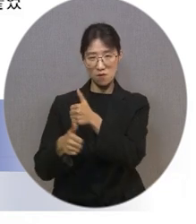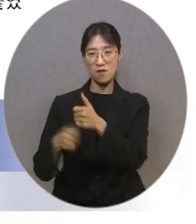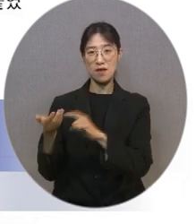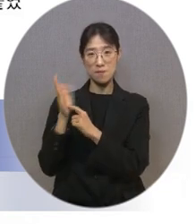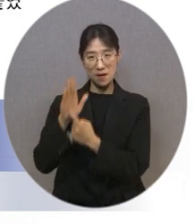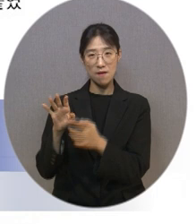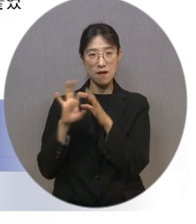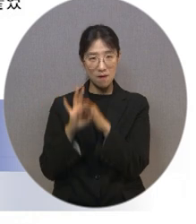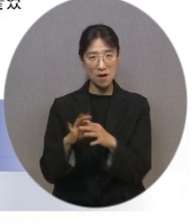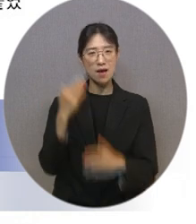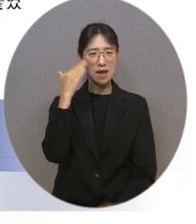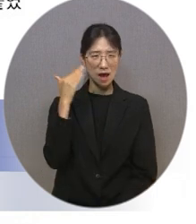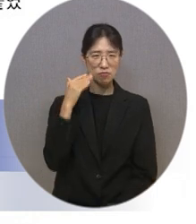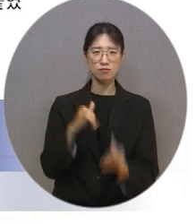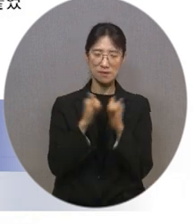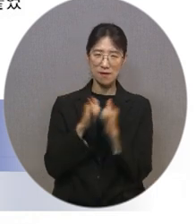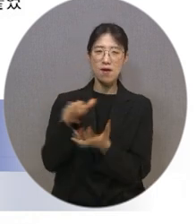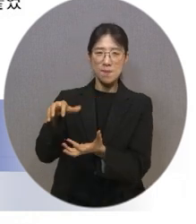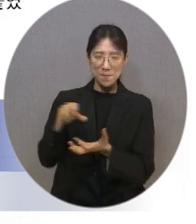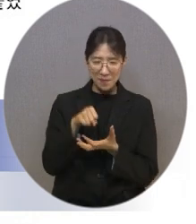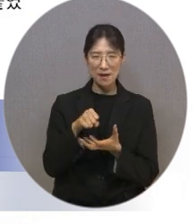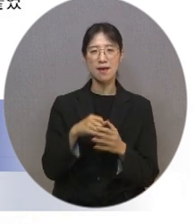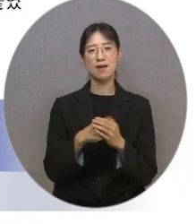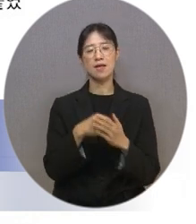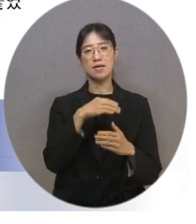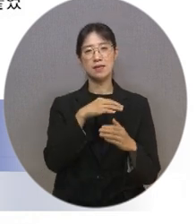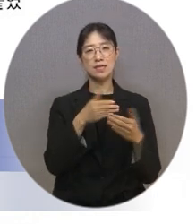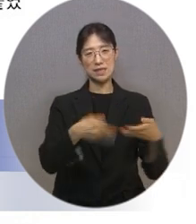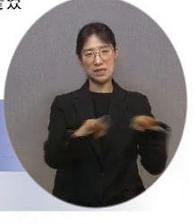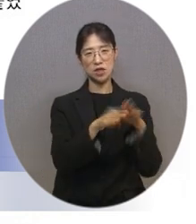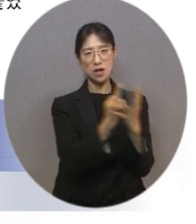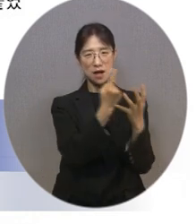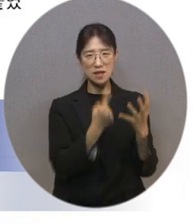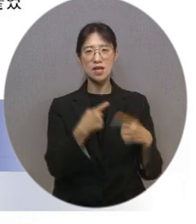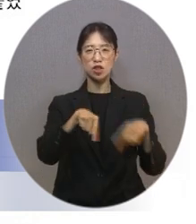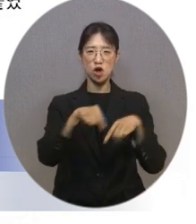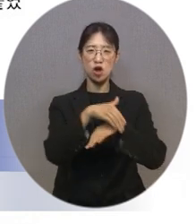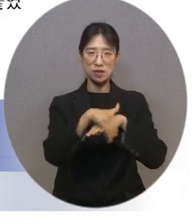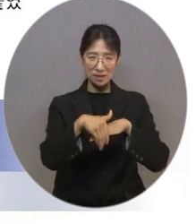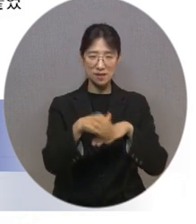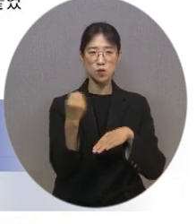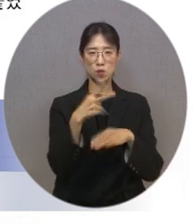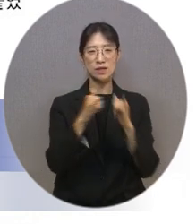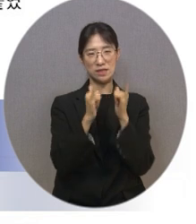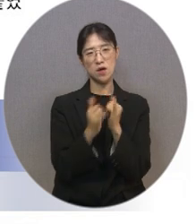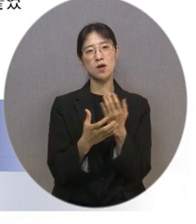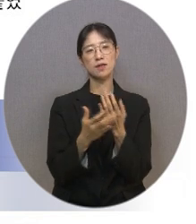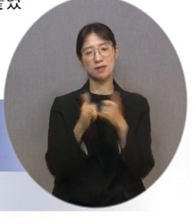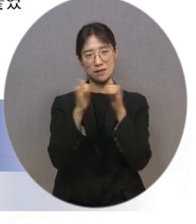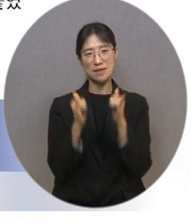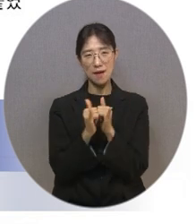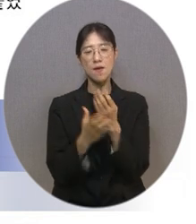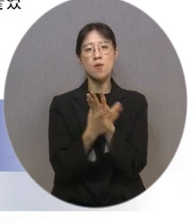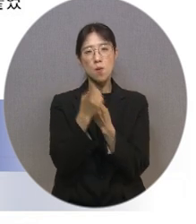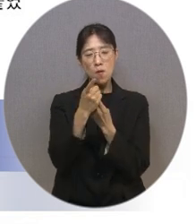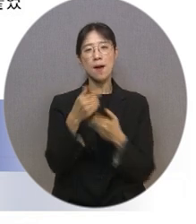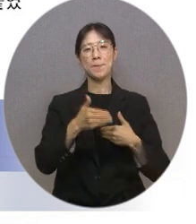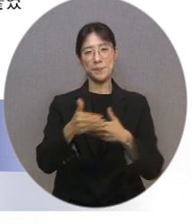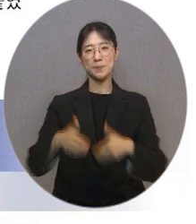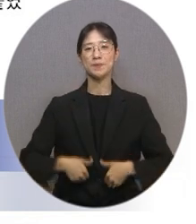대한민국 사회가 받아들여야 하고 탈 시설 정책과 함께 지역 사회 통합으로 나아가야 한다고